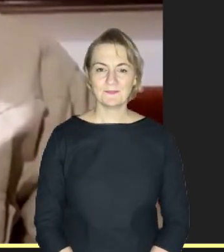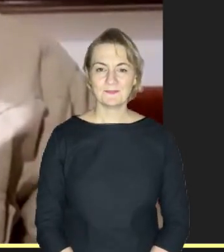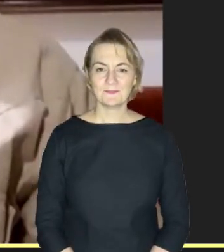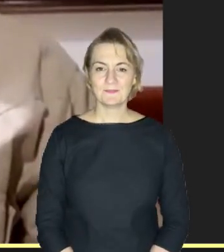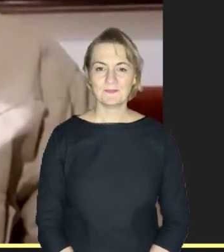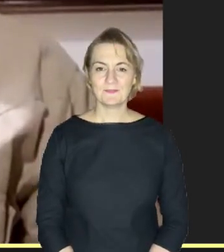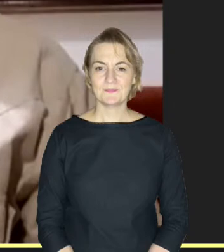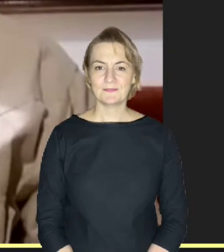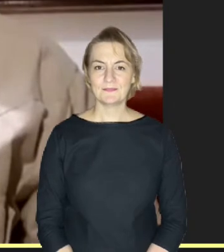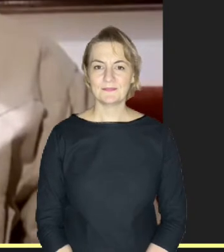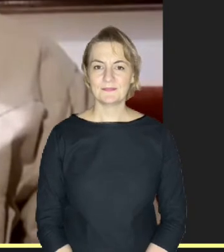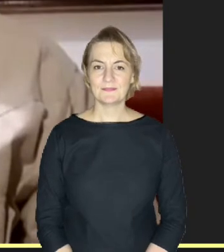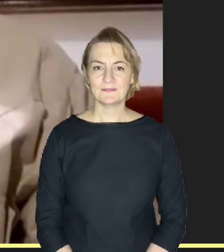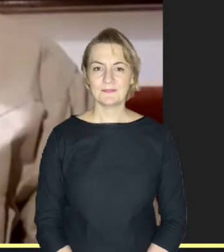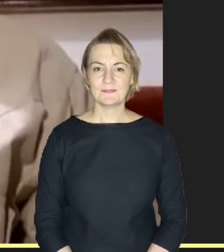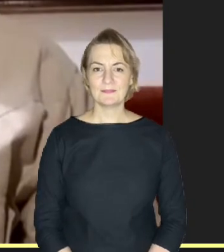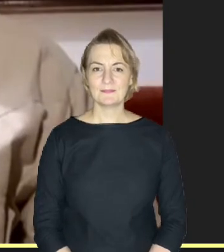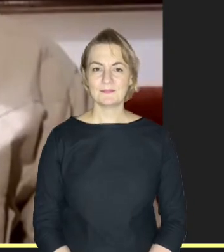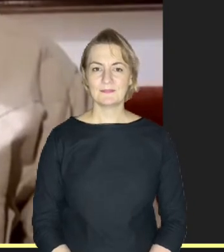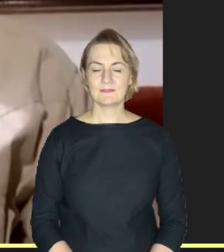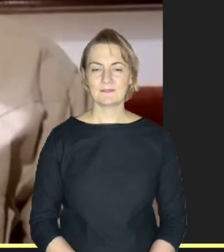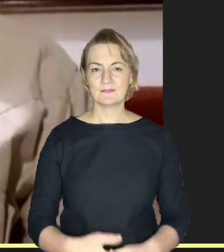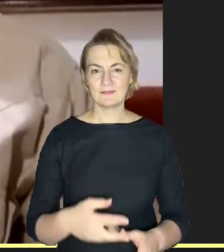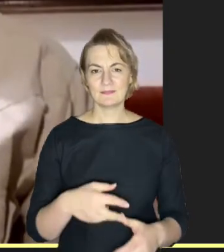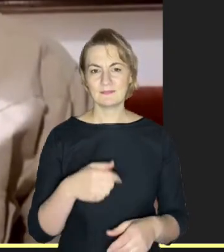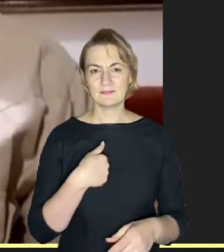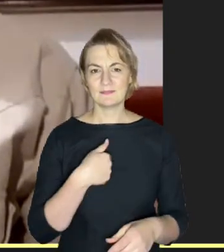no, tak szukam, czy to nie jest